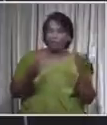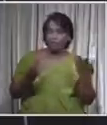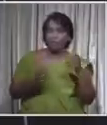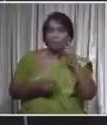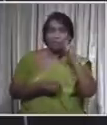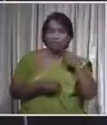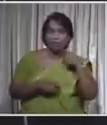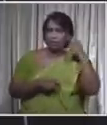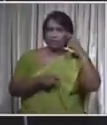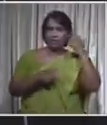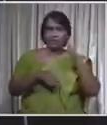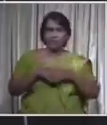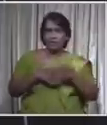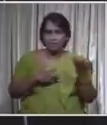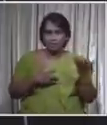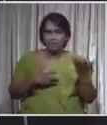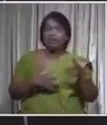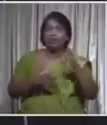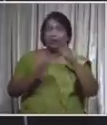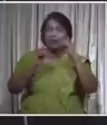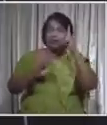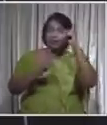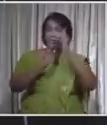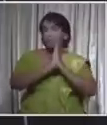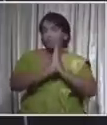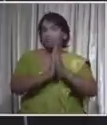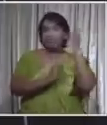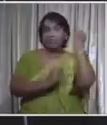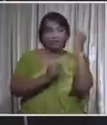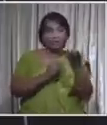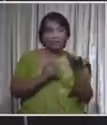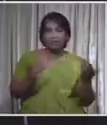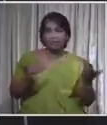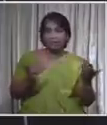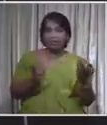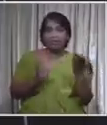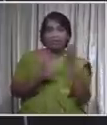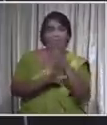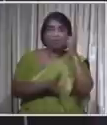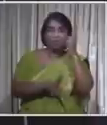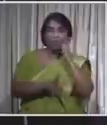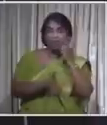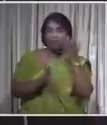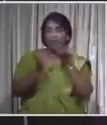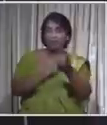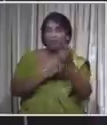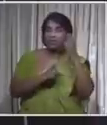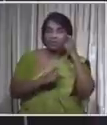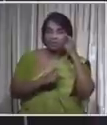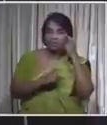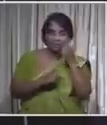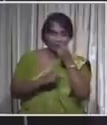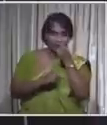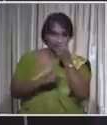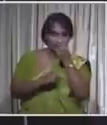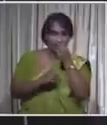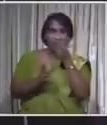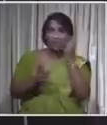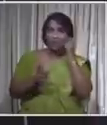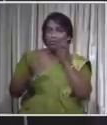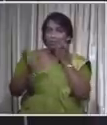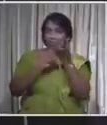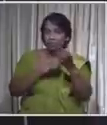මිනිසුන්ට දැනෙන්නේ නැද්ද? මේ දෙන දේශ වැදින්නේ නැද්ද? අර පාස්කු ප්‍රහාරය ගැන පොඩ්ඩක් කල්පනා කරන්න. මේ පාස්කු